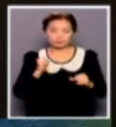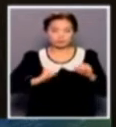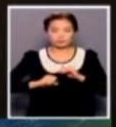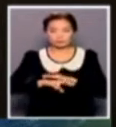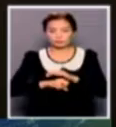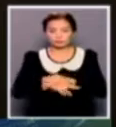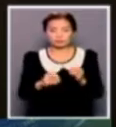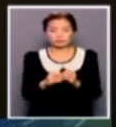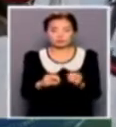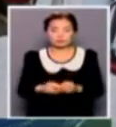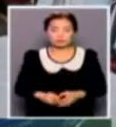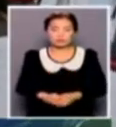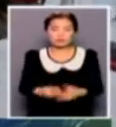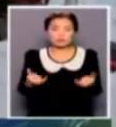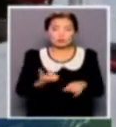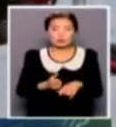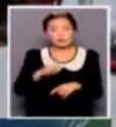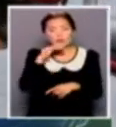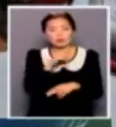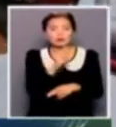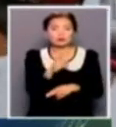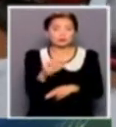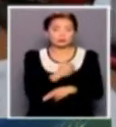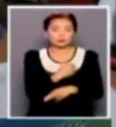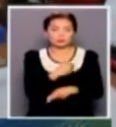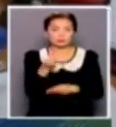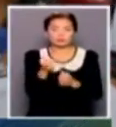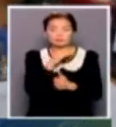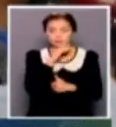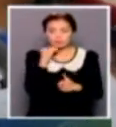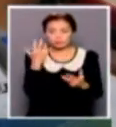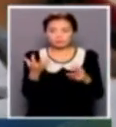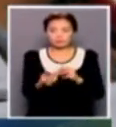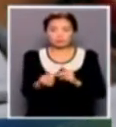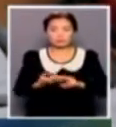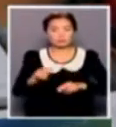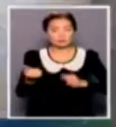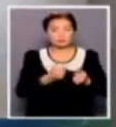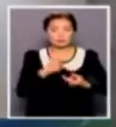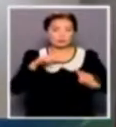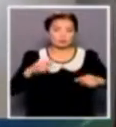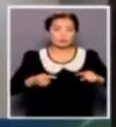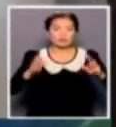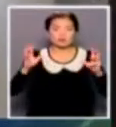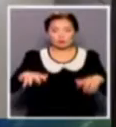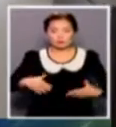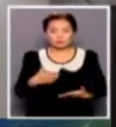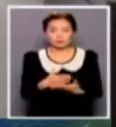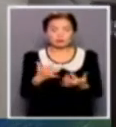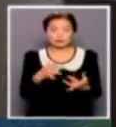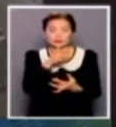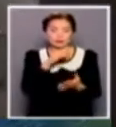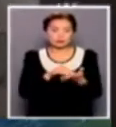от выплаты алиментов. Сейчас очень много тех, кто не желает выплачивать алименты, а их неуплата противоречит и закону, и